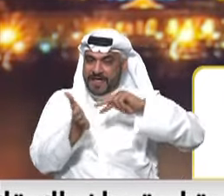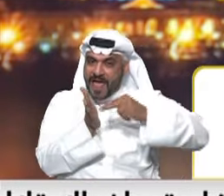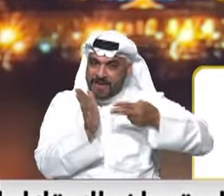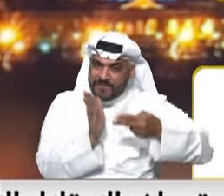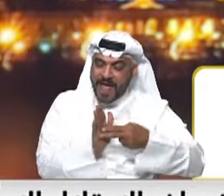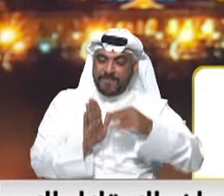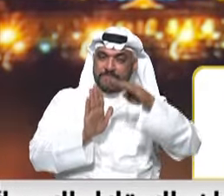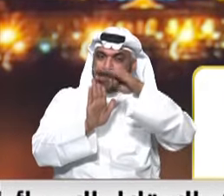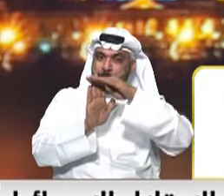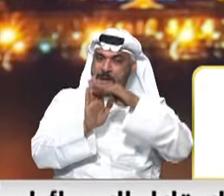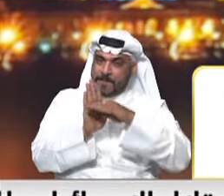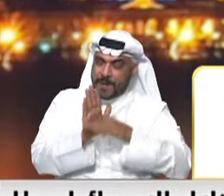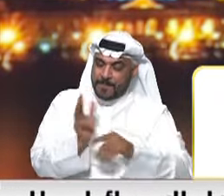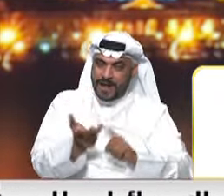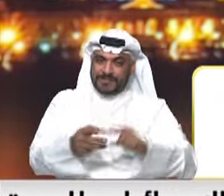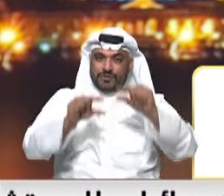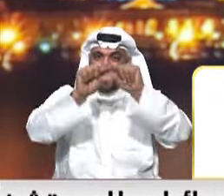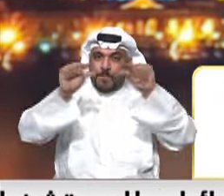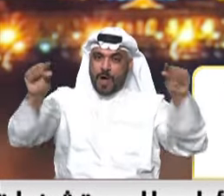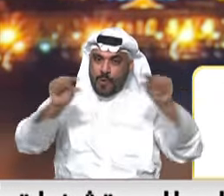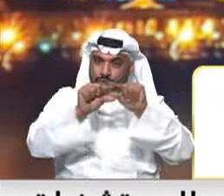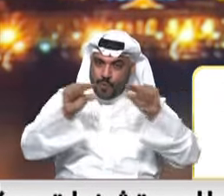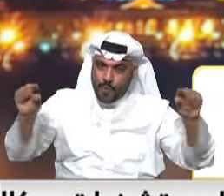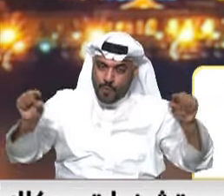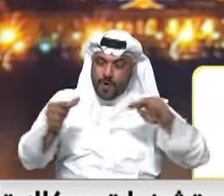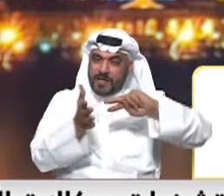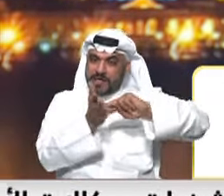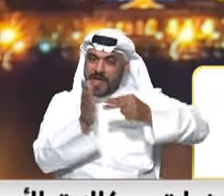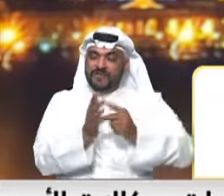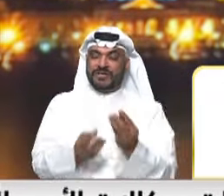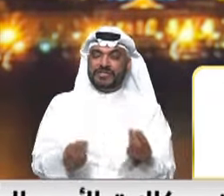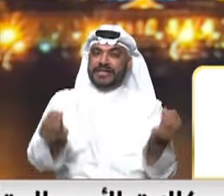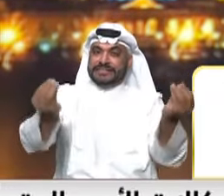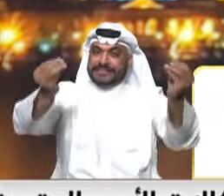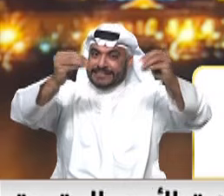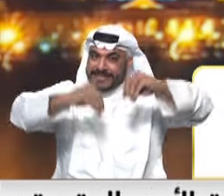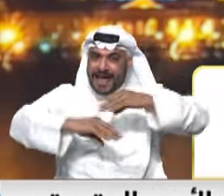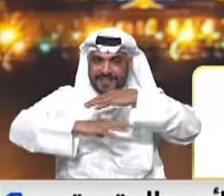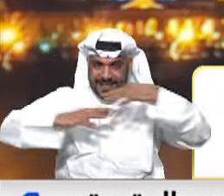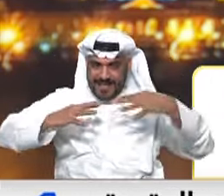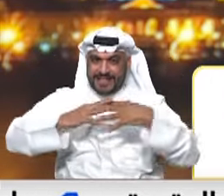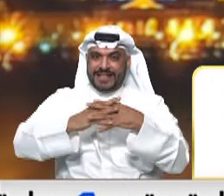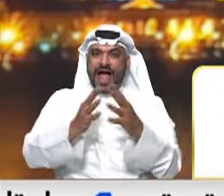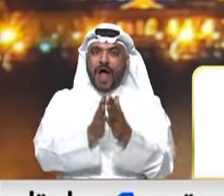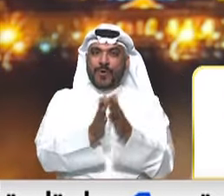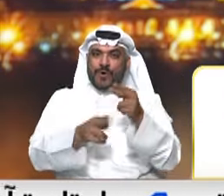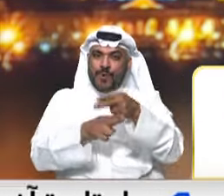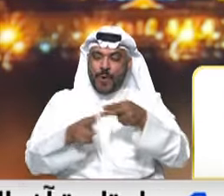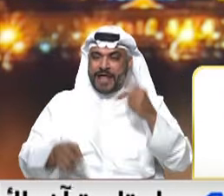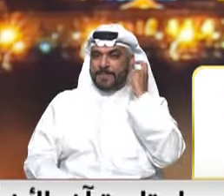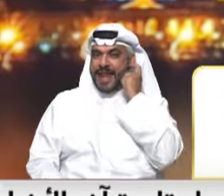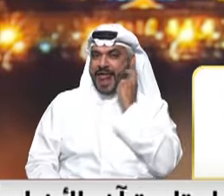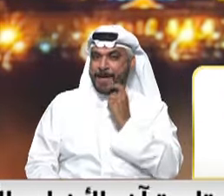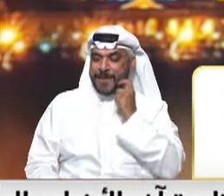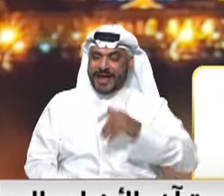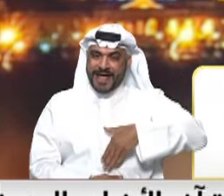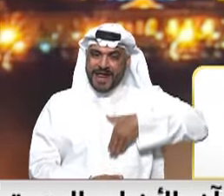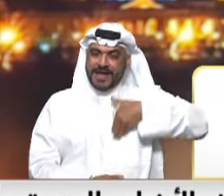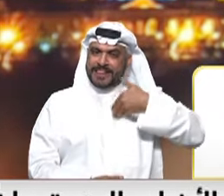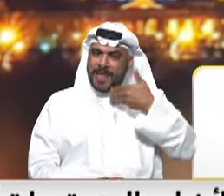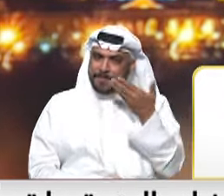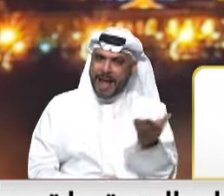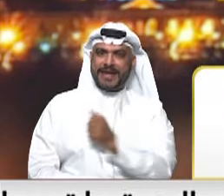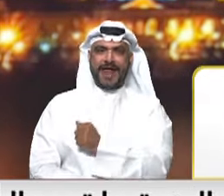موضوعات من شأنها أن تؤدي إلى مزيد من التعاون والتنسيق بين البلدين الشقيقين، مثمنين جهود